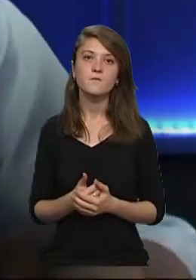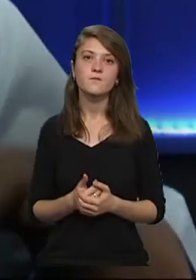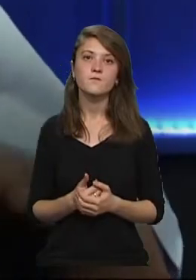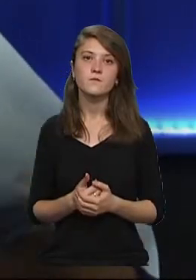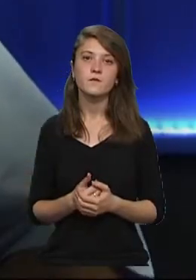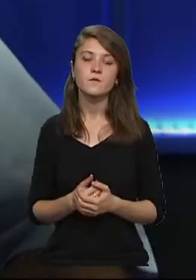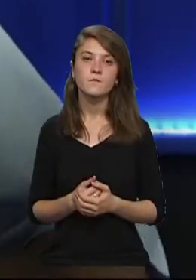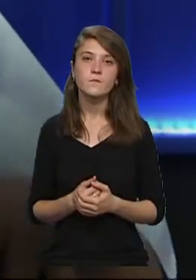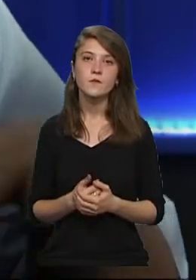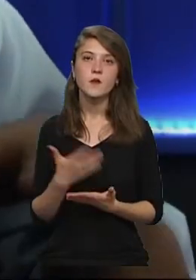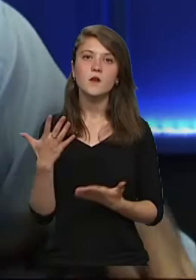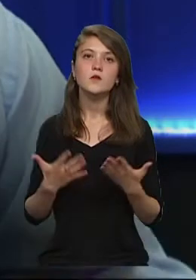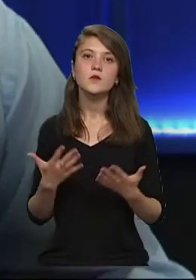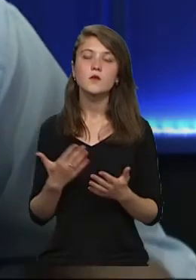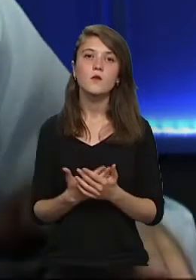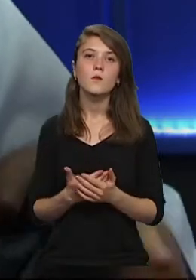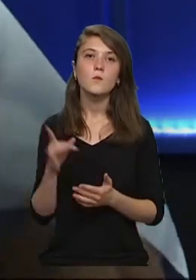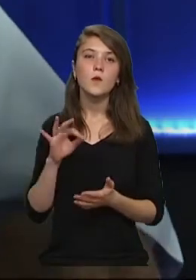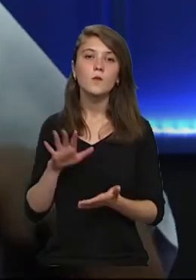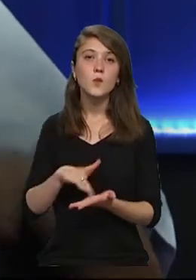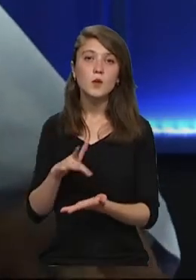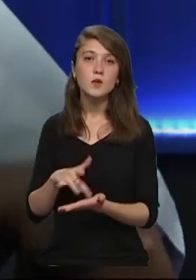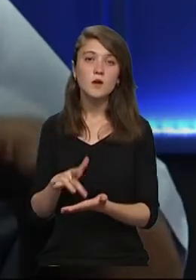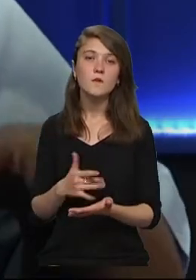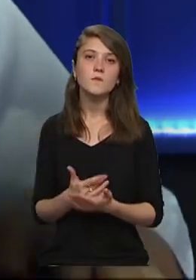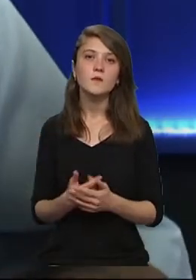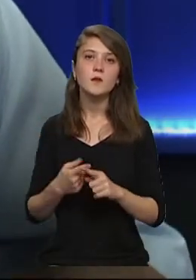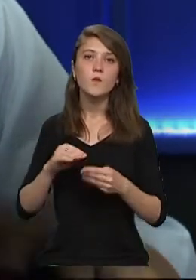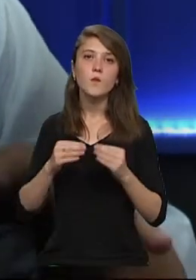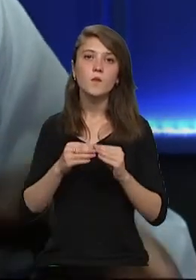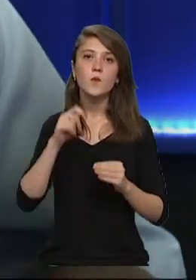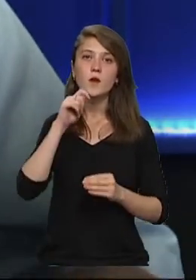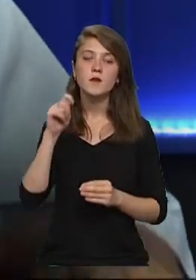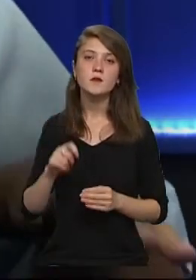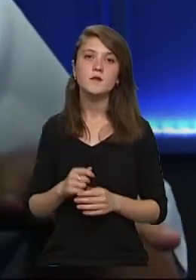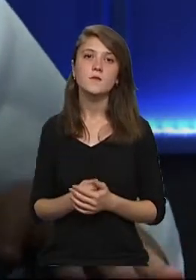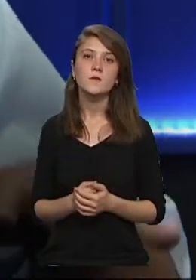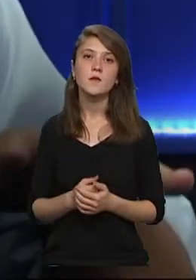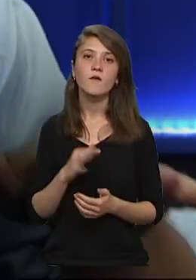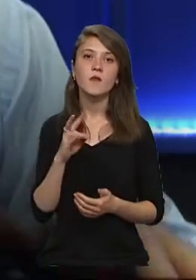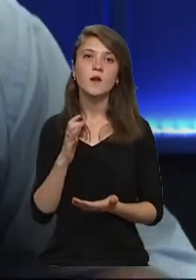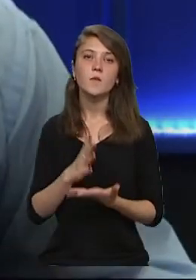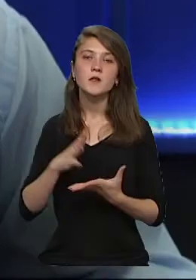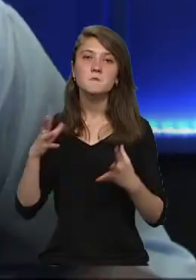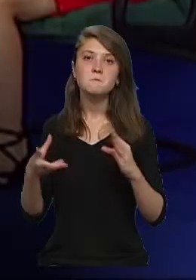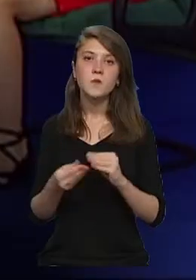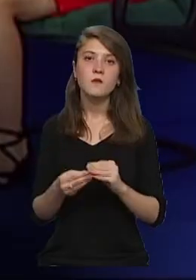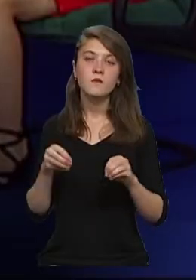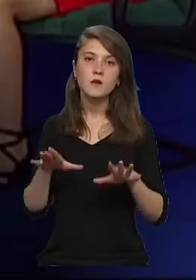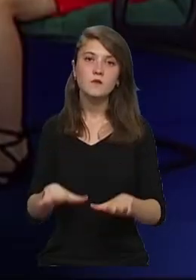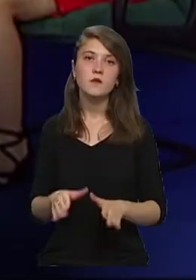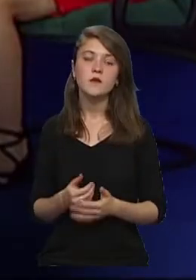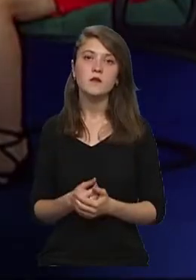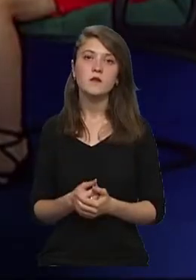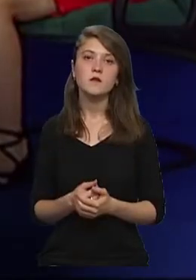дітей долучений. Якщо побутовими відходами, то ми реально розуміємо, що це проблема української, бучинської громади, вона має спільно вирішуватися. Ми які